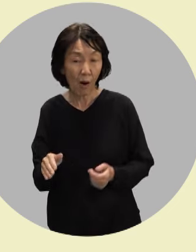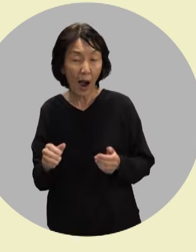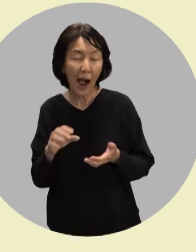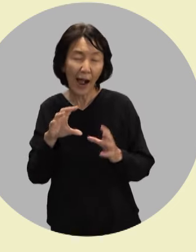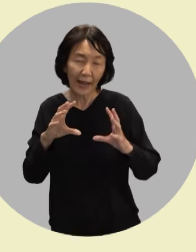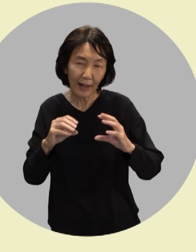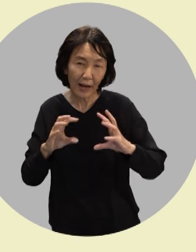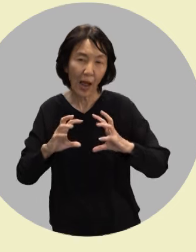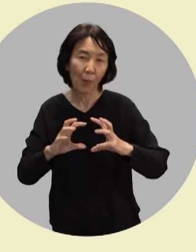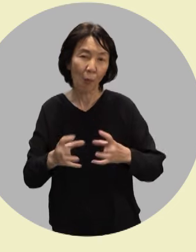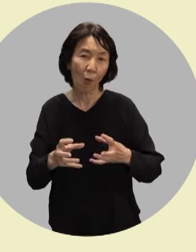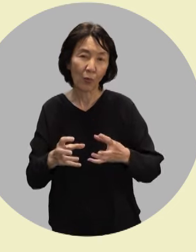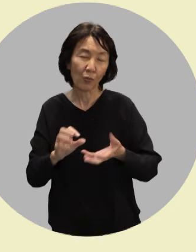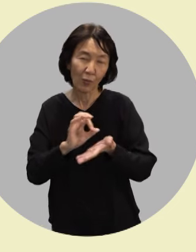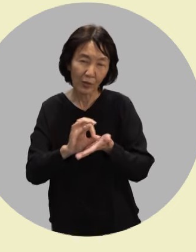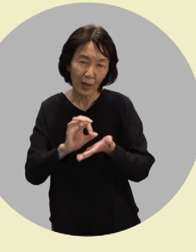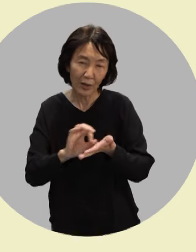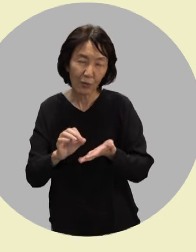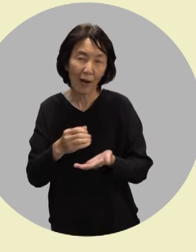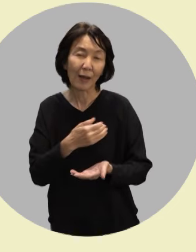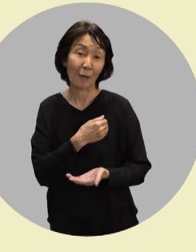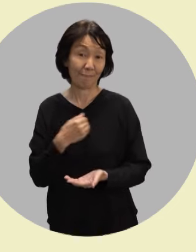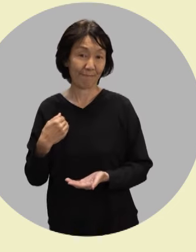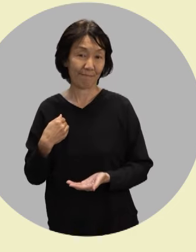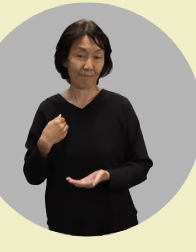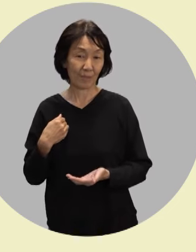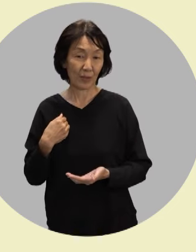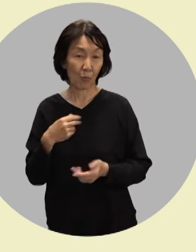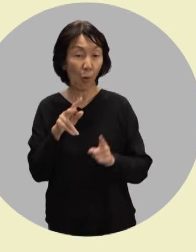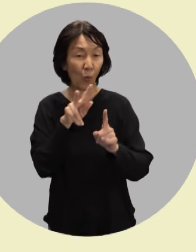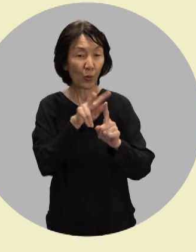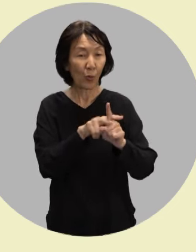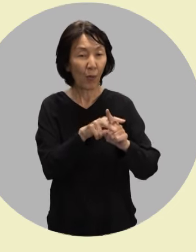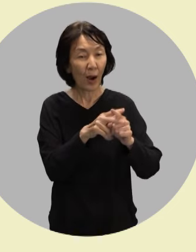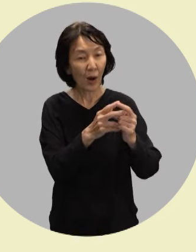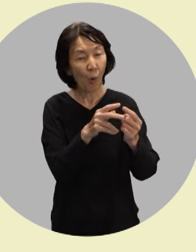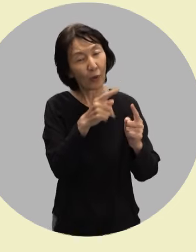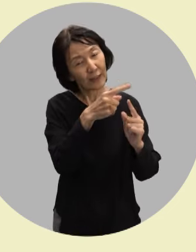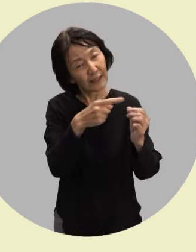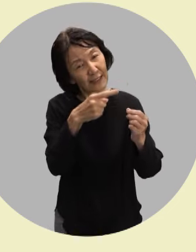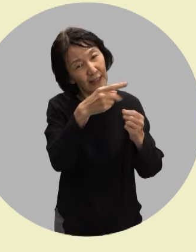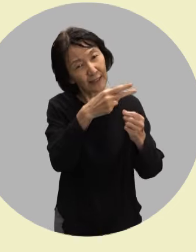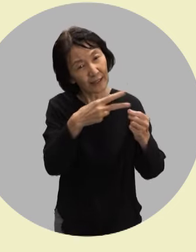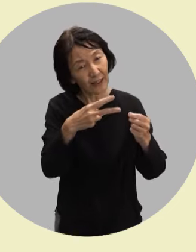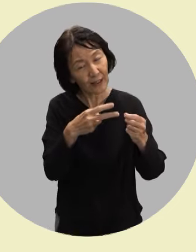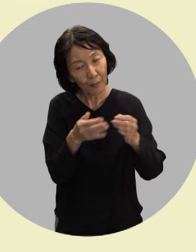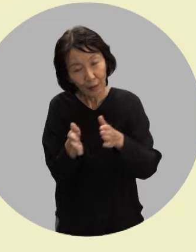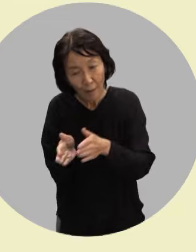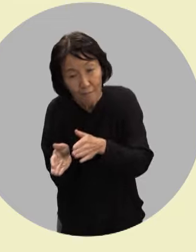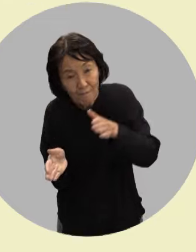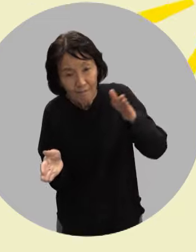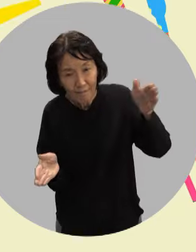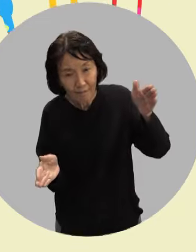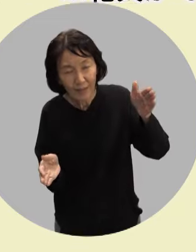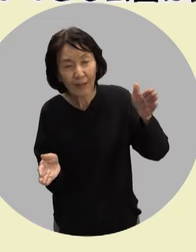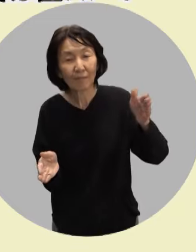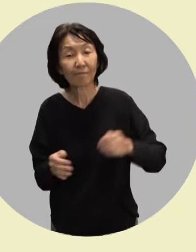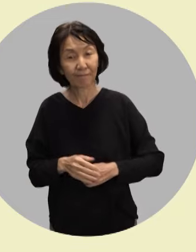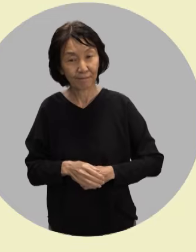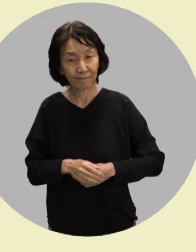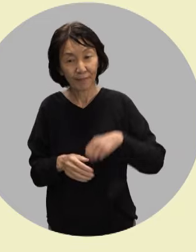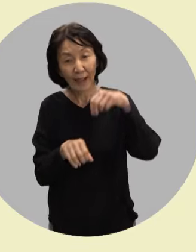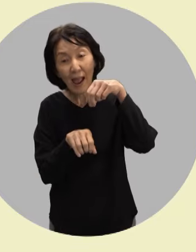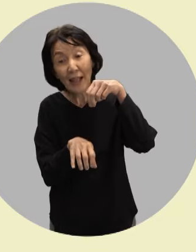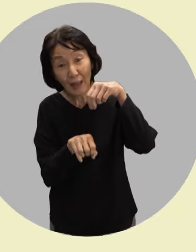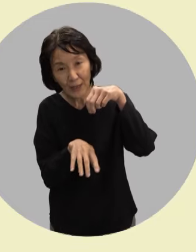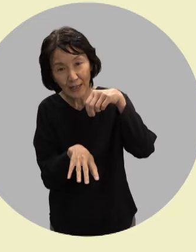柔らかいボールの利用を可能としていたんですけれども、小学校低学年までの利用を可能としております。また花